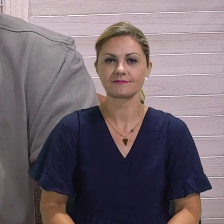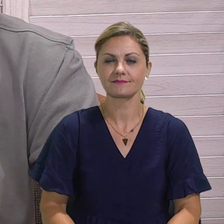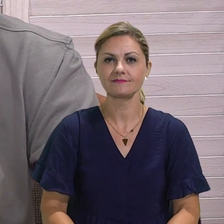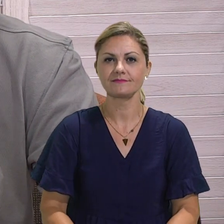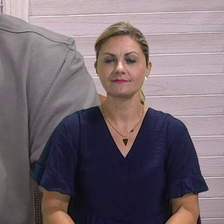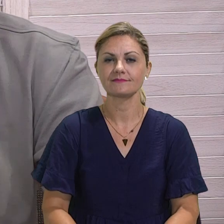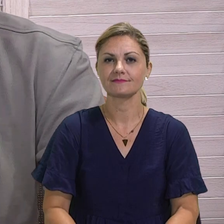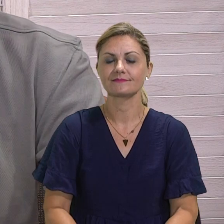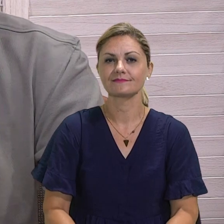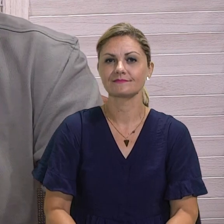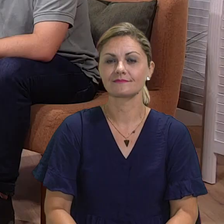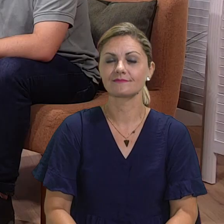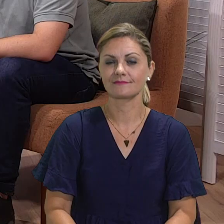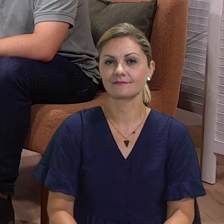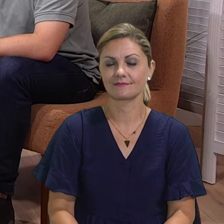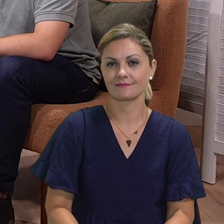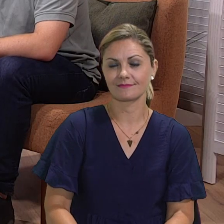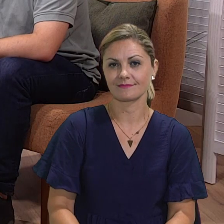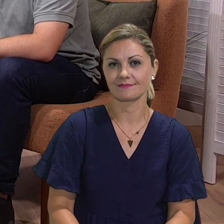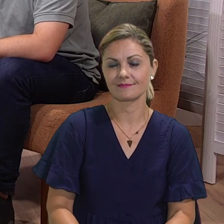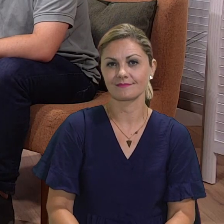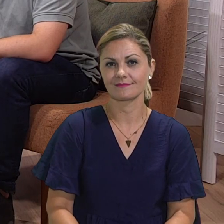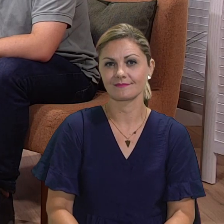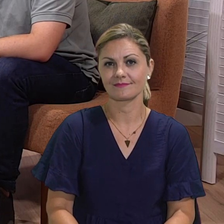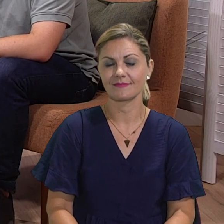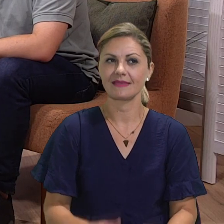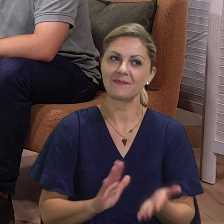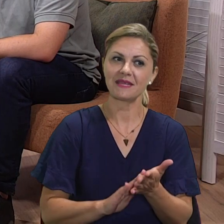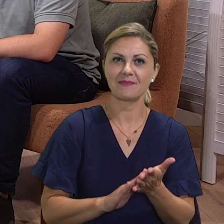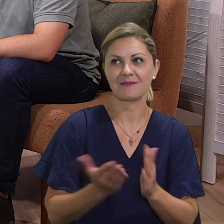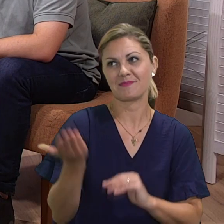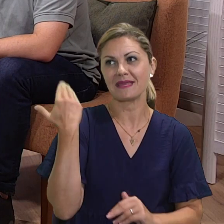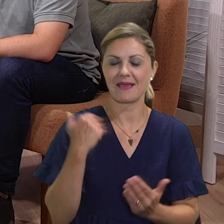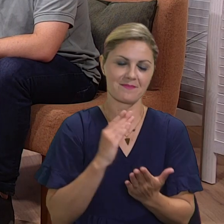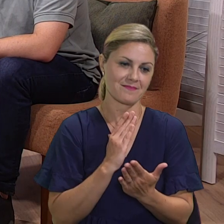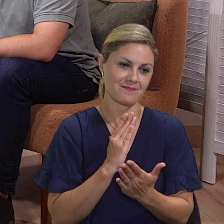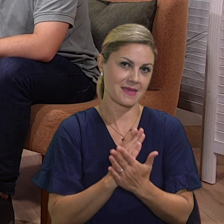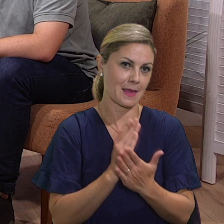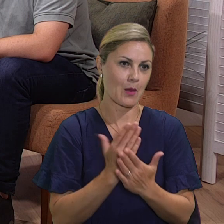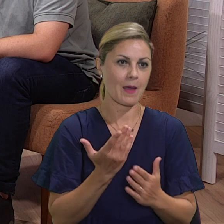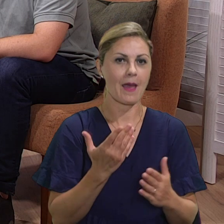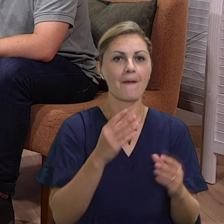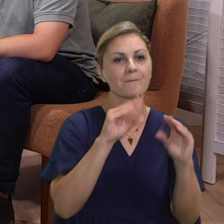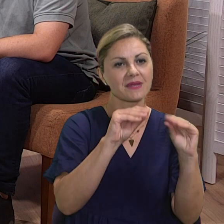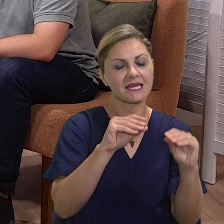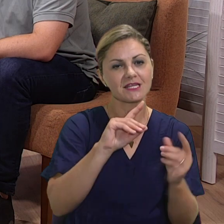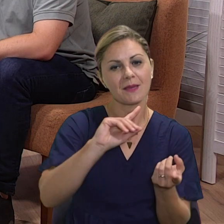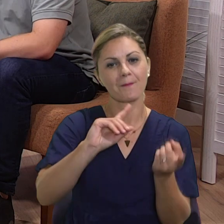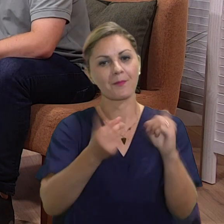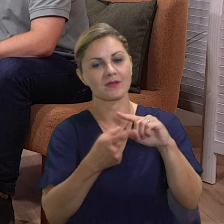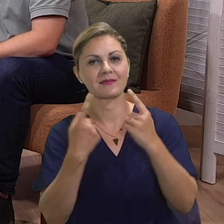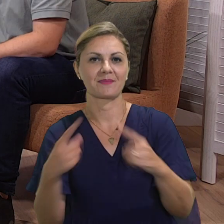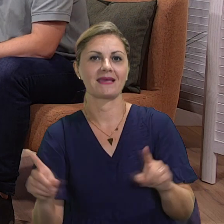vaše pisanje. Ma, prijašnji koncert ove emisije gdje sad često puta gostova je bio red priče pa red pjesa.